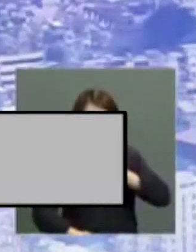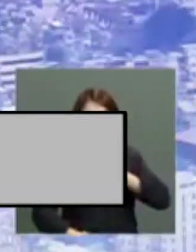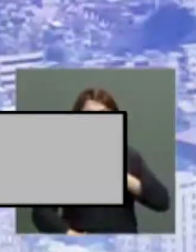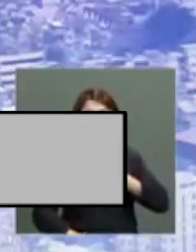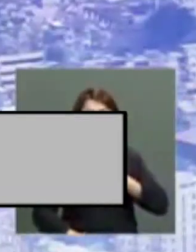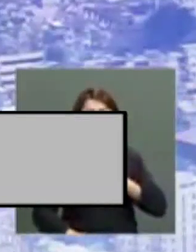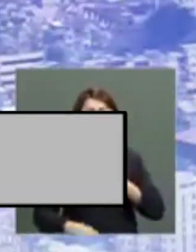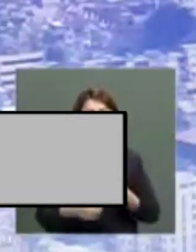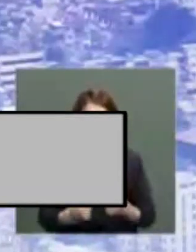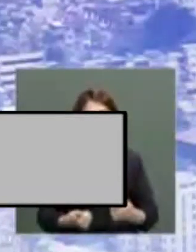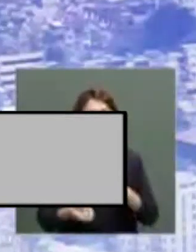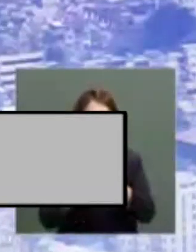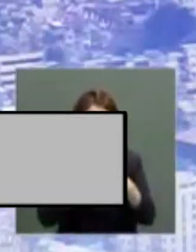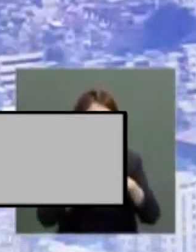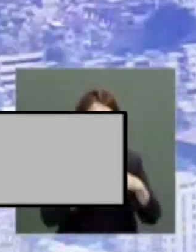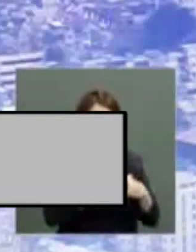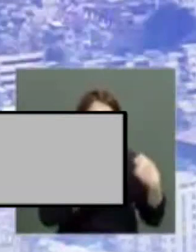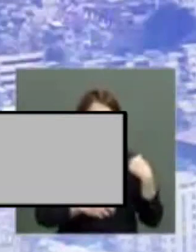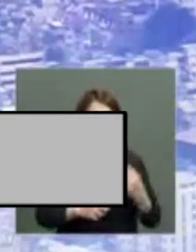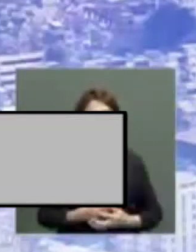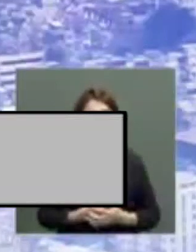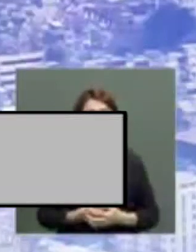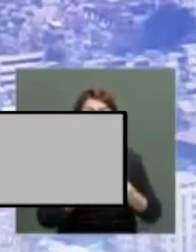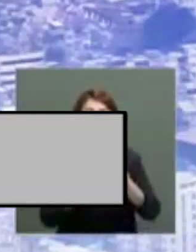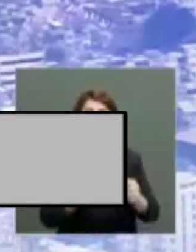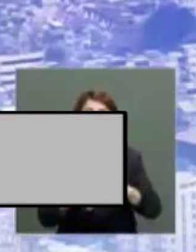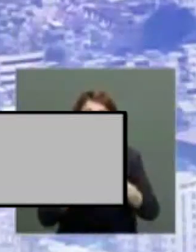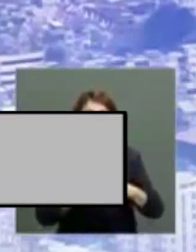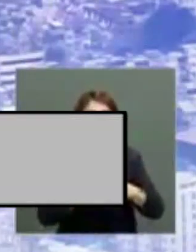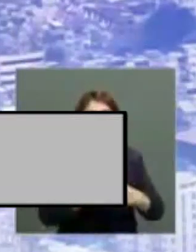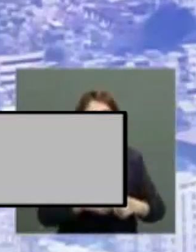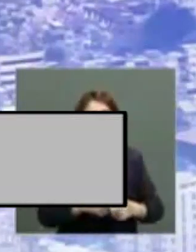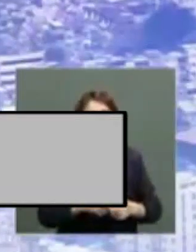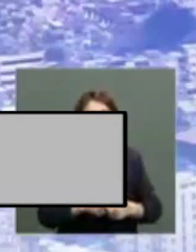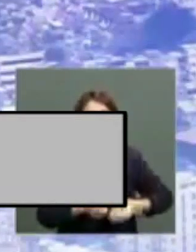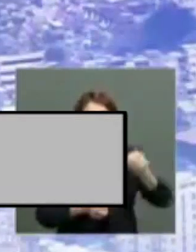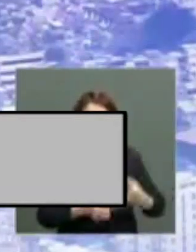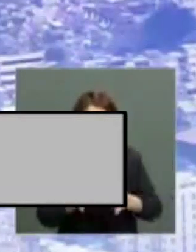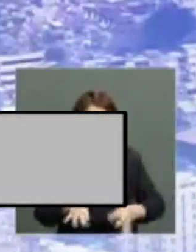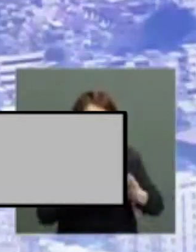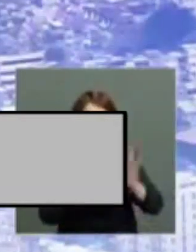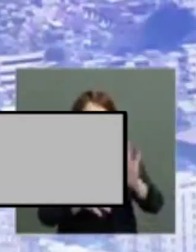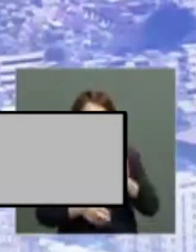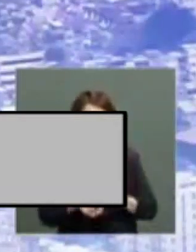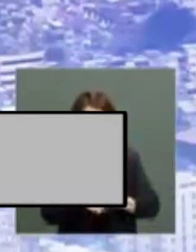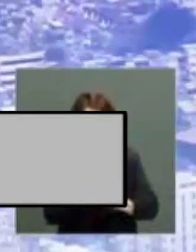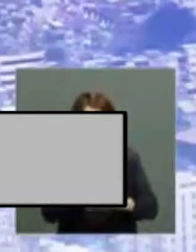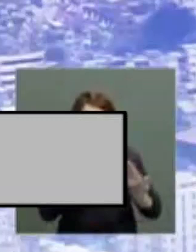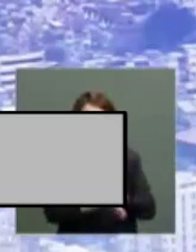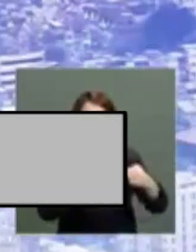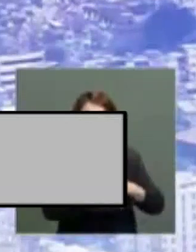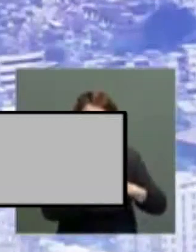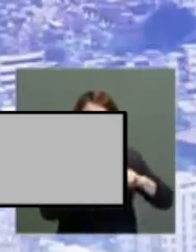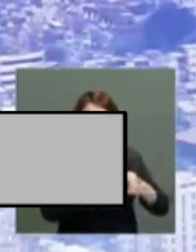ติดข้อจำกัดหลายๆอย่างแต่ว่าข้อจำกัดก็ไม่ได้เป็นปัญหาต้องมีการแก้ไขตรงนี้ขึ้นไปแนวทางต